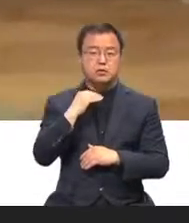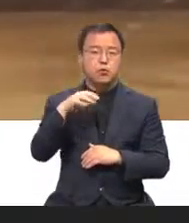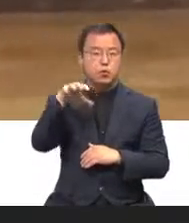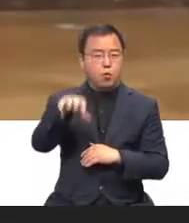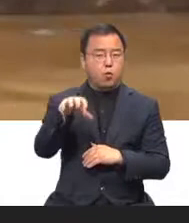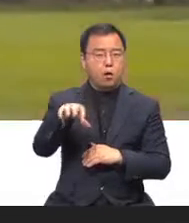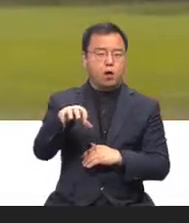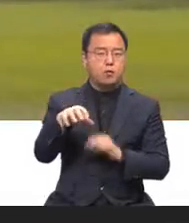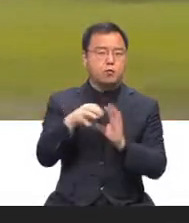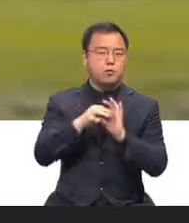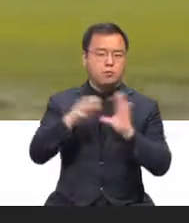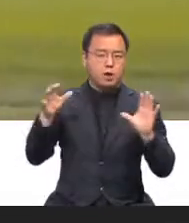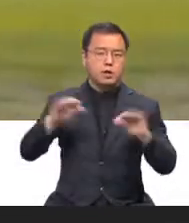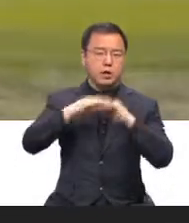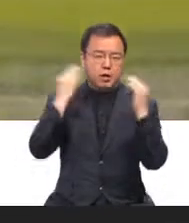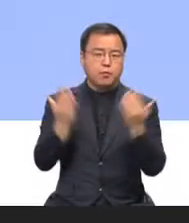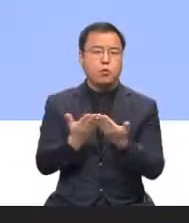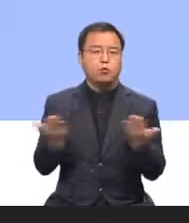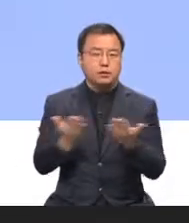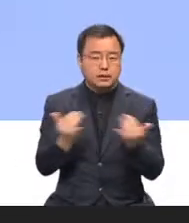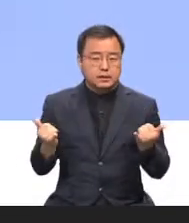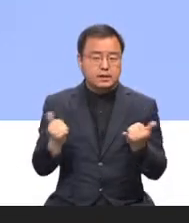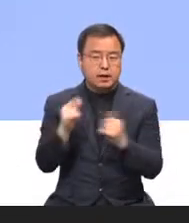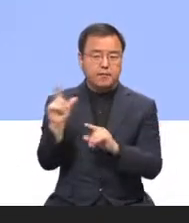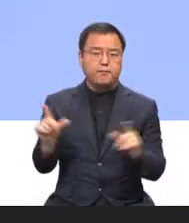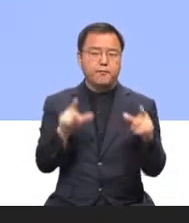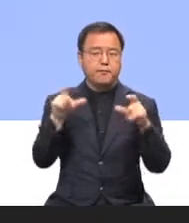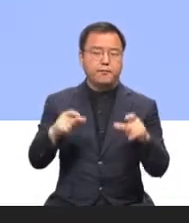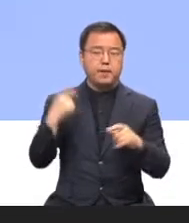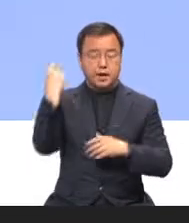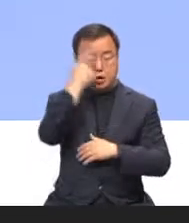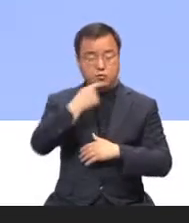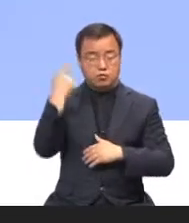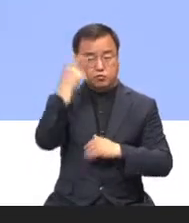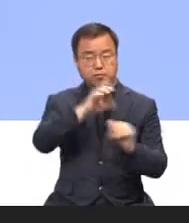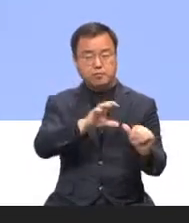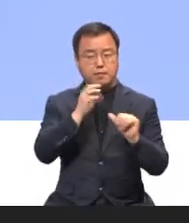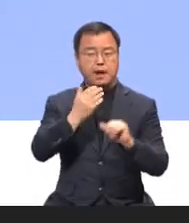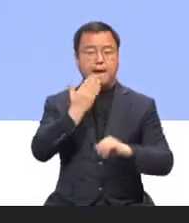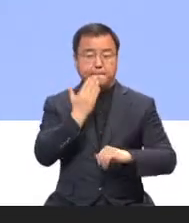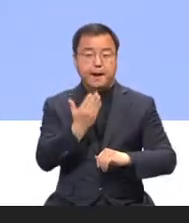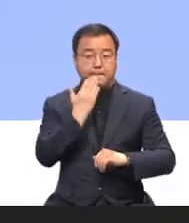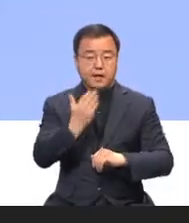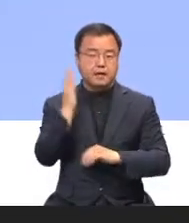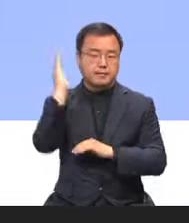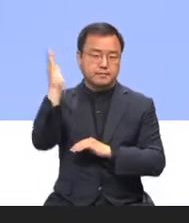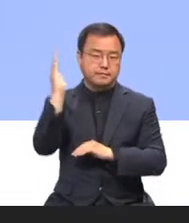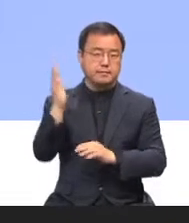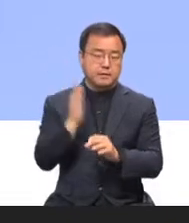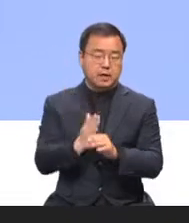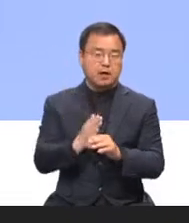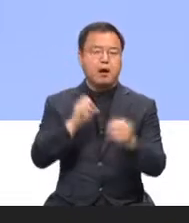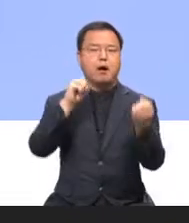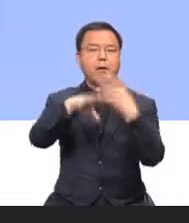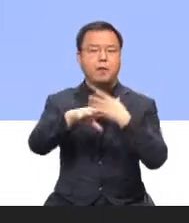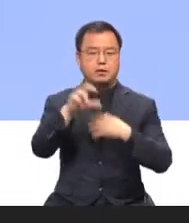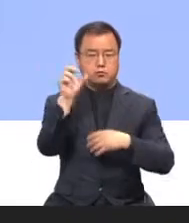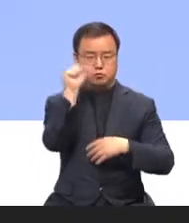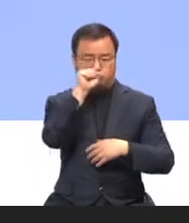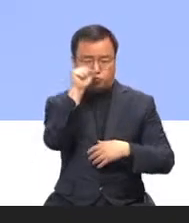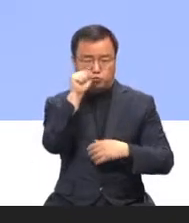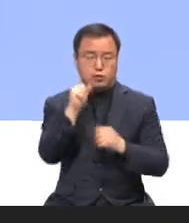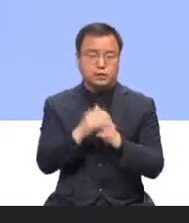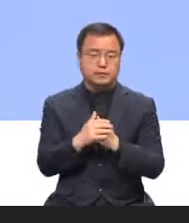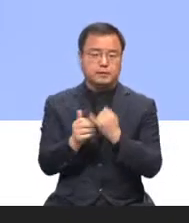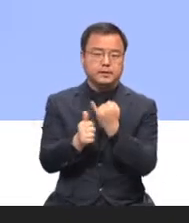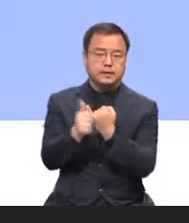모든 노동자들 마을 사람들의 얼굴이 예술의 모티브가 될 수 있다 라는 주제를 담고 있어서 정말 큰 호응을 얻었습니다 이렇게